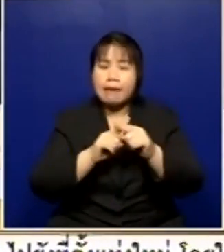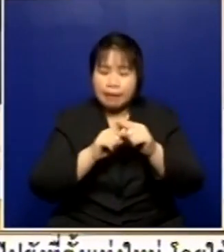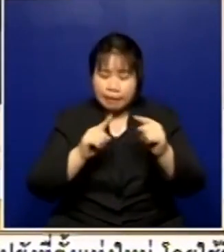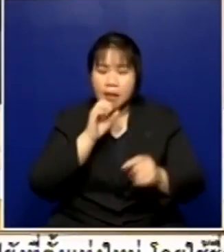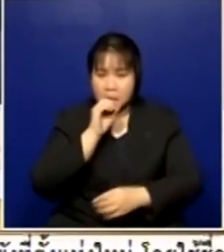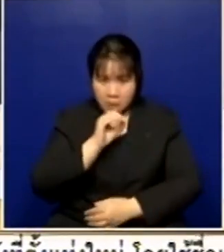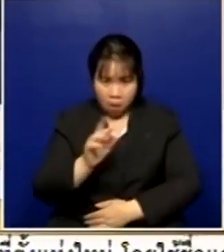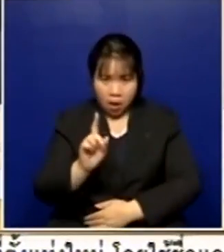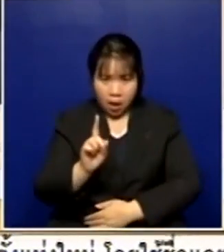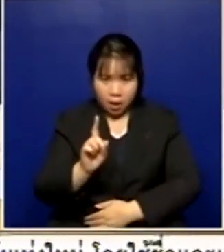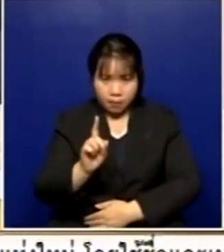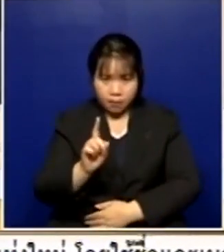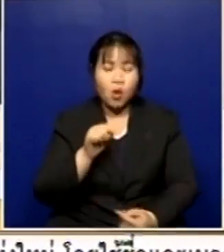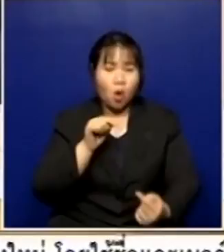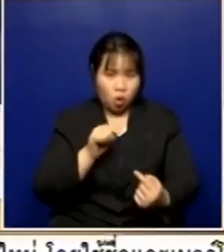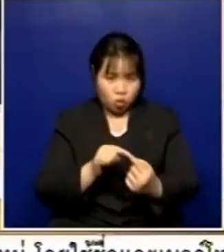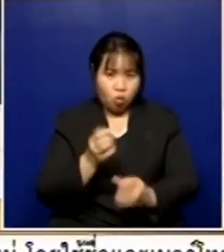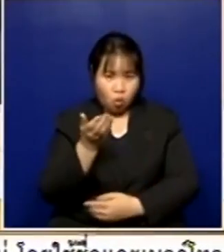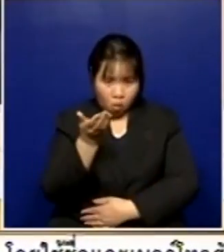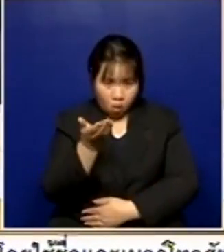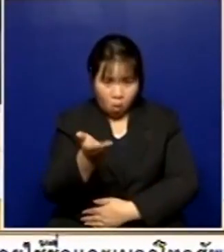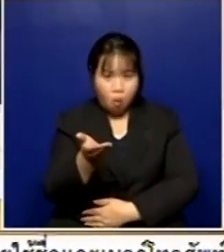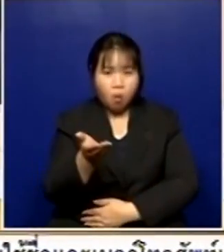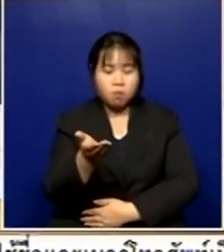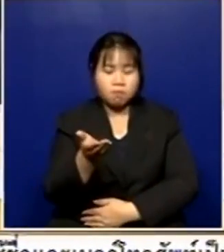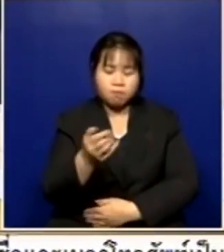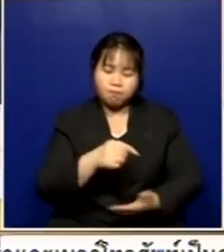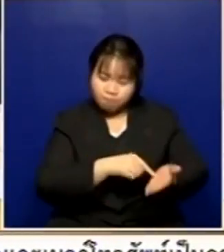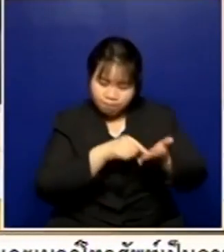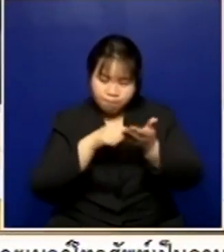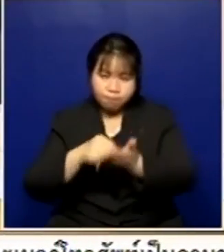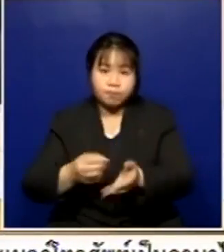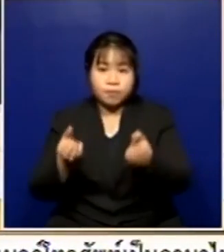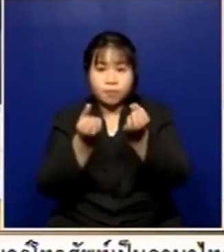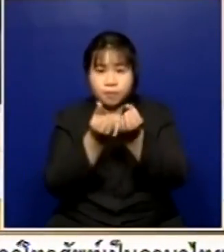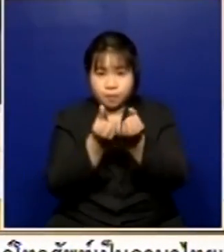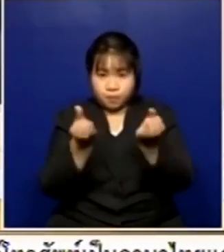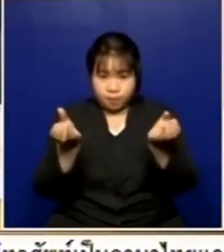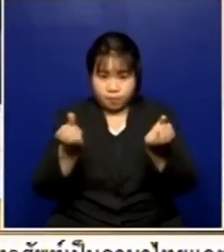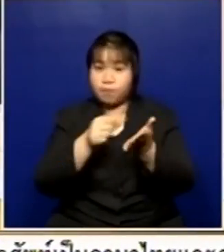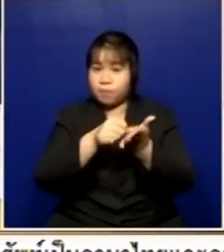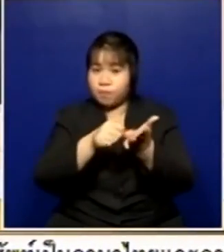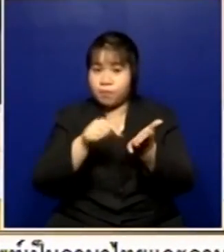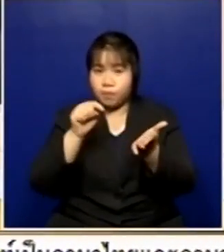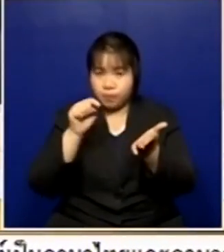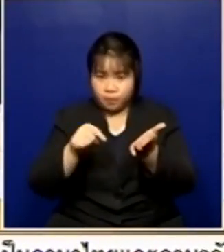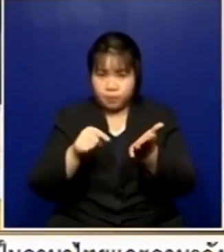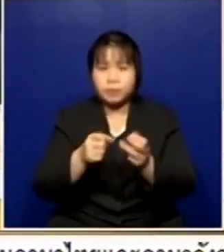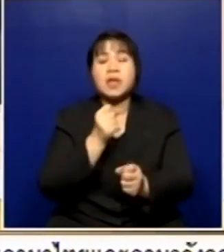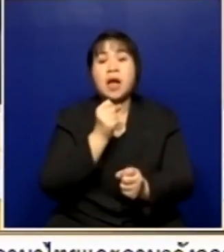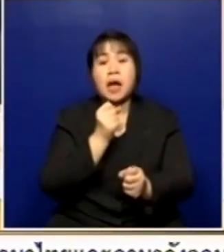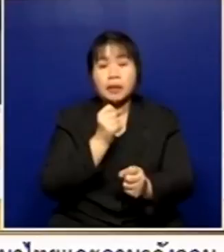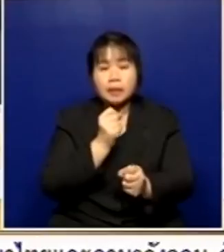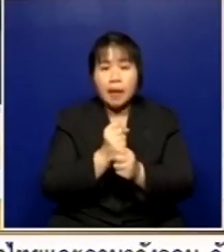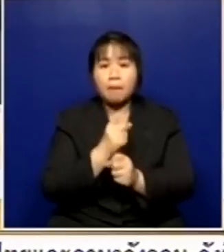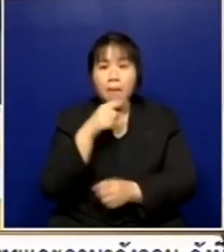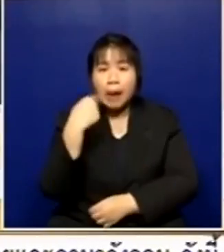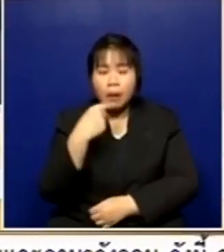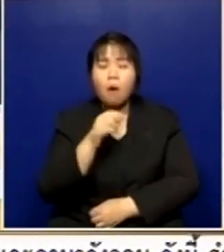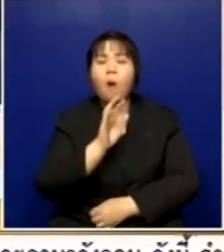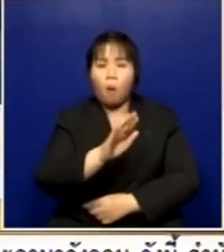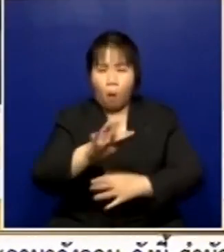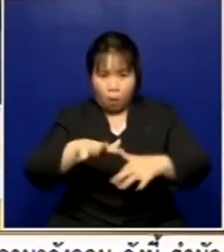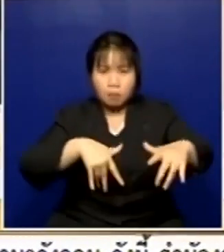ว่าการเรียกร้องและนำเสนอร่างแก้ไขรัฐธรรมนูญนี้เป็นการกระทำในนามประชา